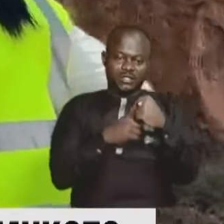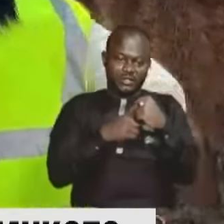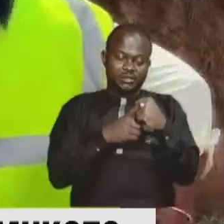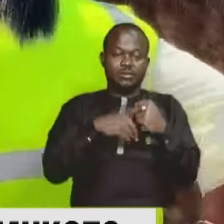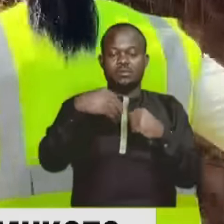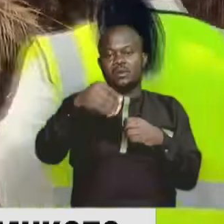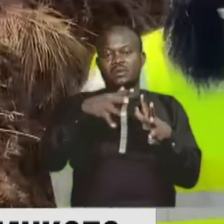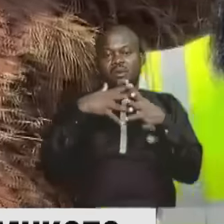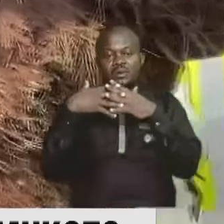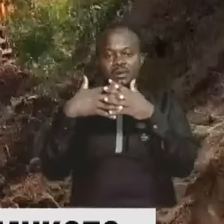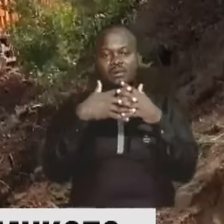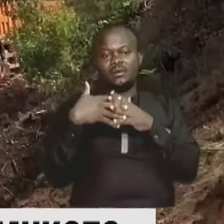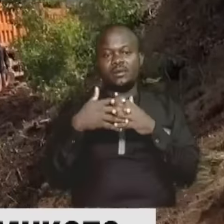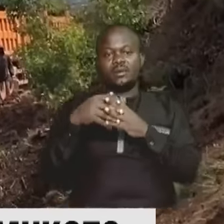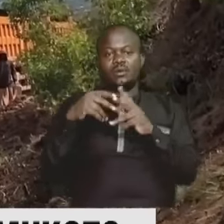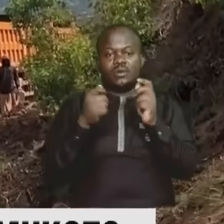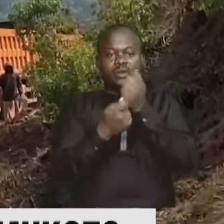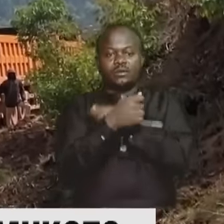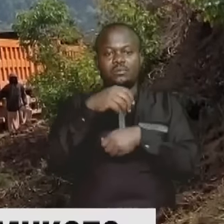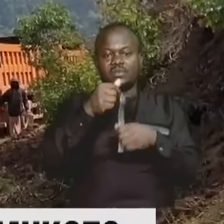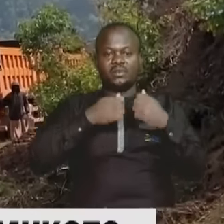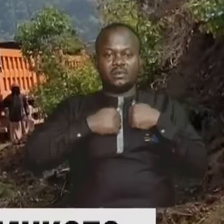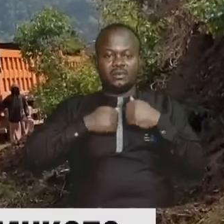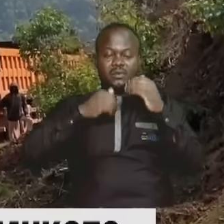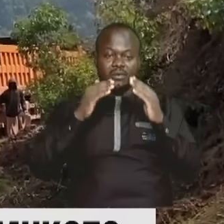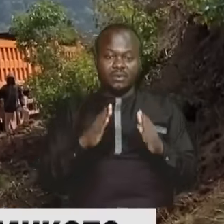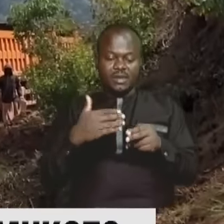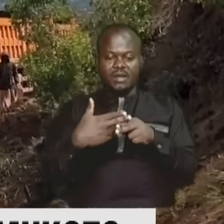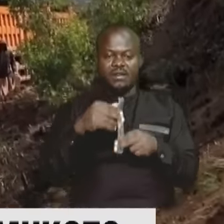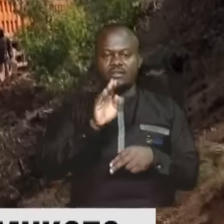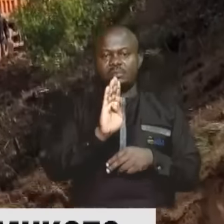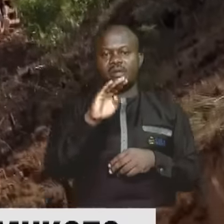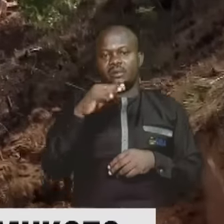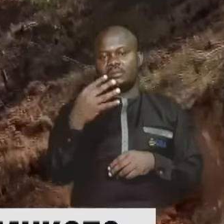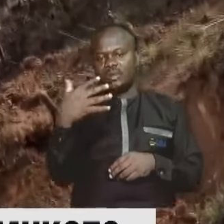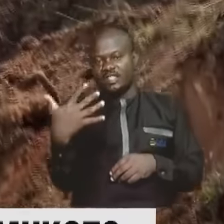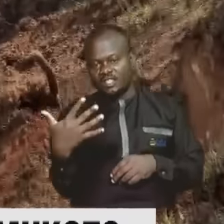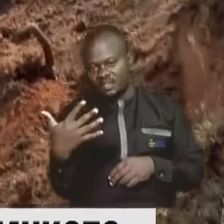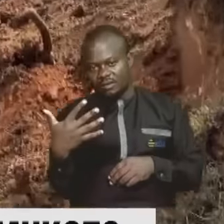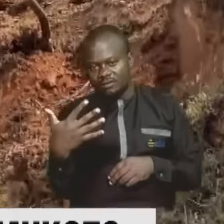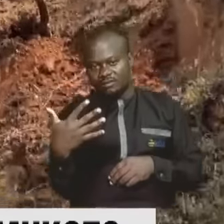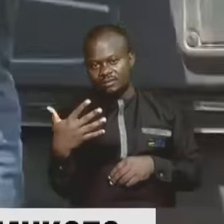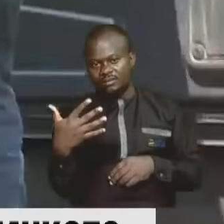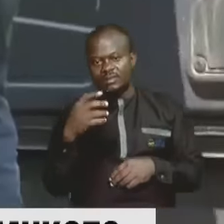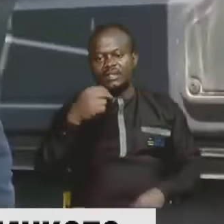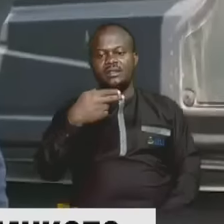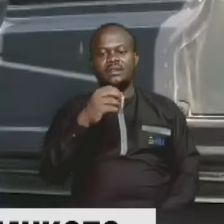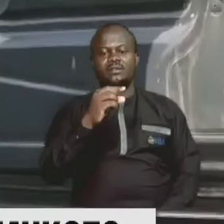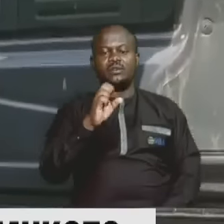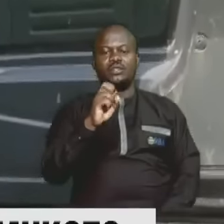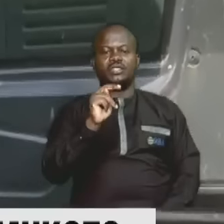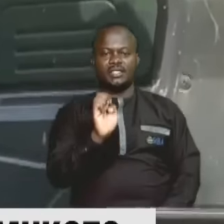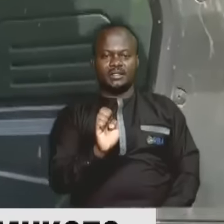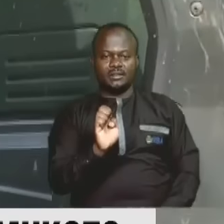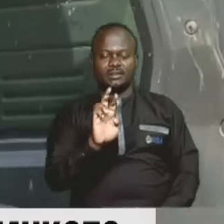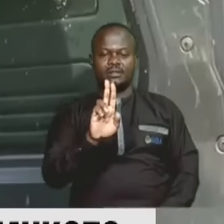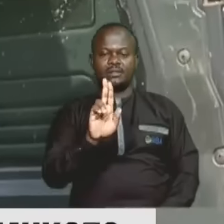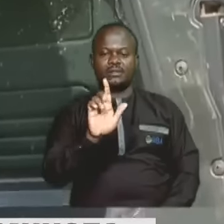madorari ya Amerika uyavunje mu Nyarwanda arakabakaba miliyari 45 Teogene twibanire